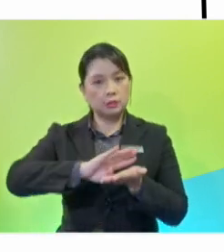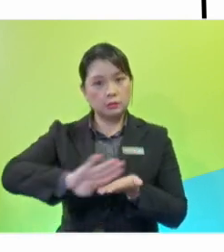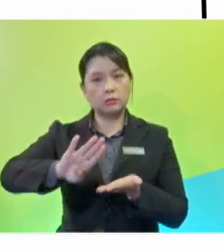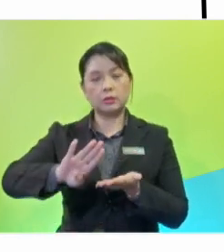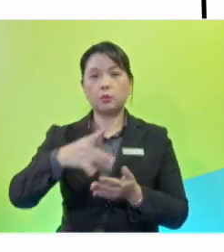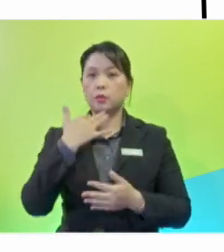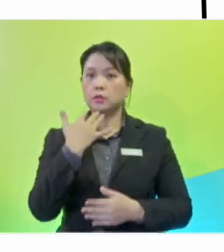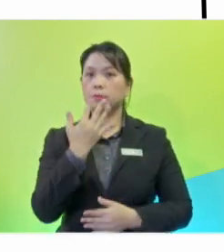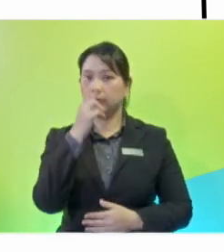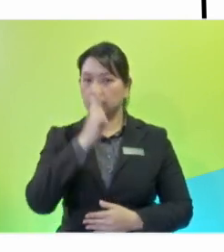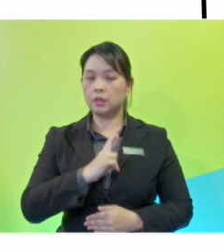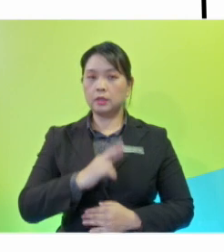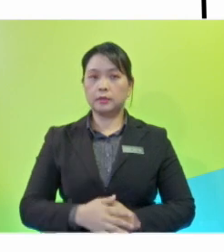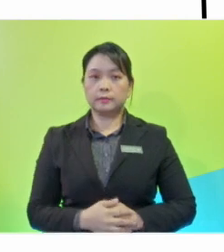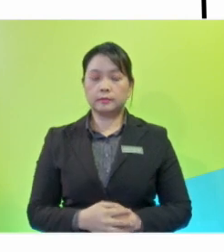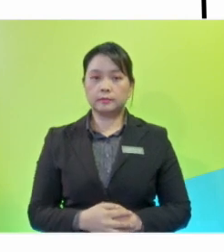memenuhi